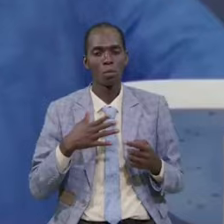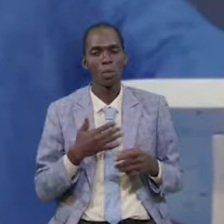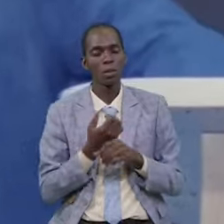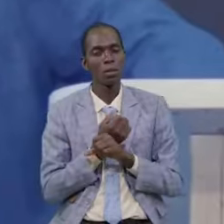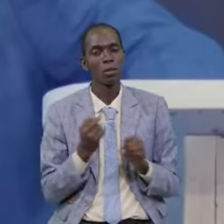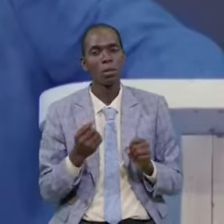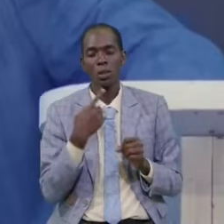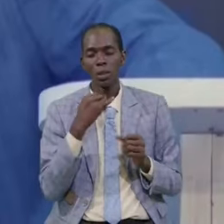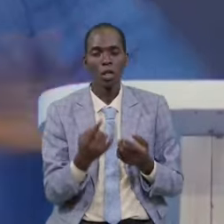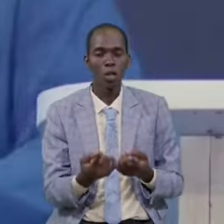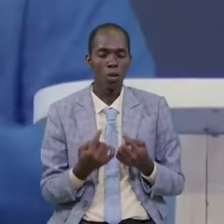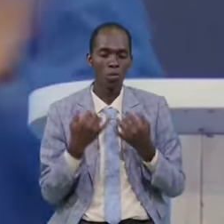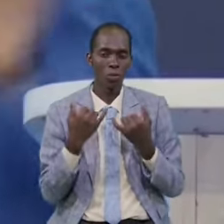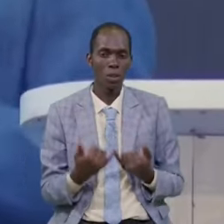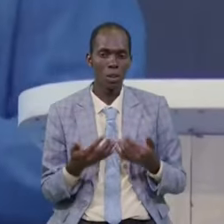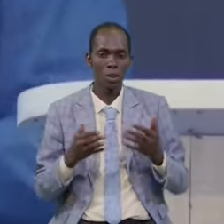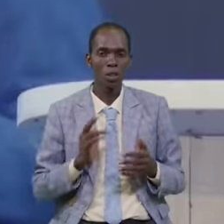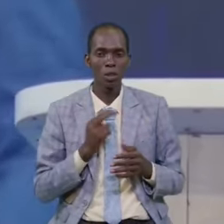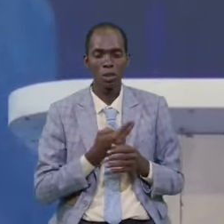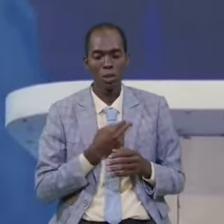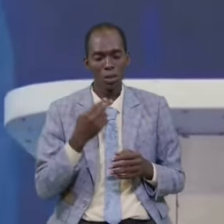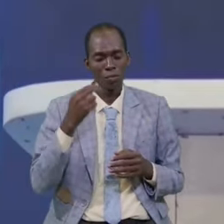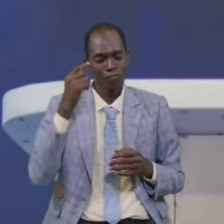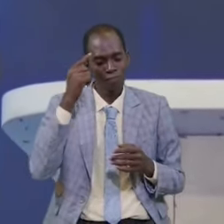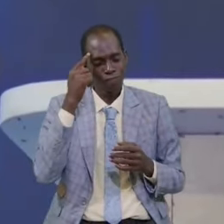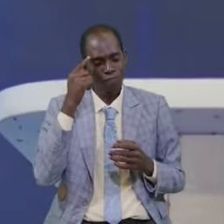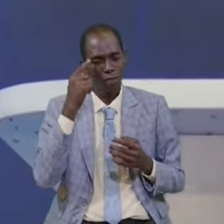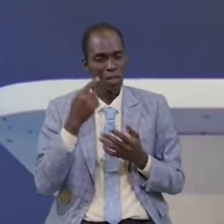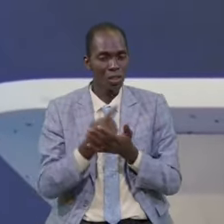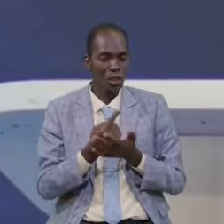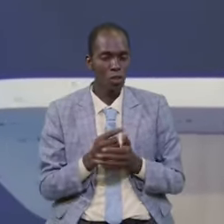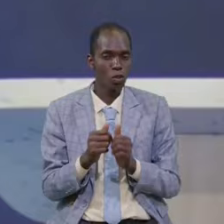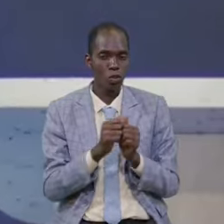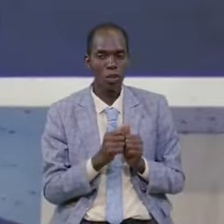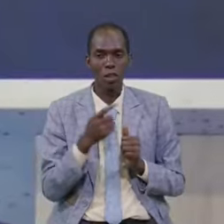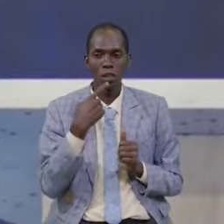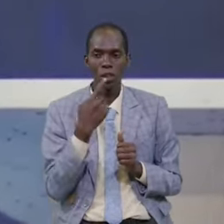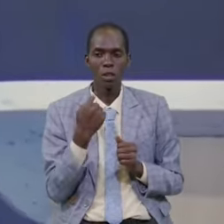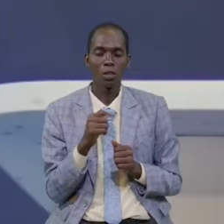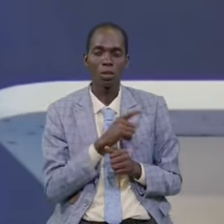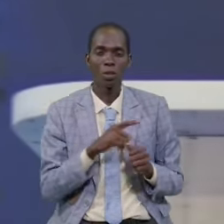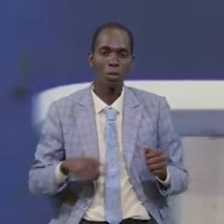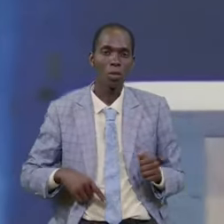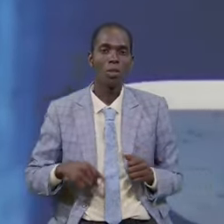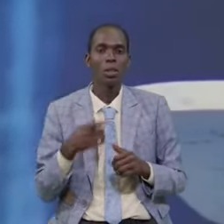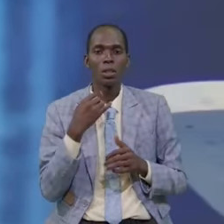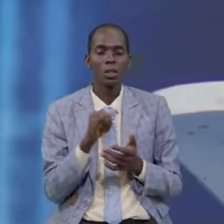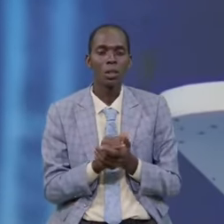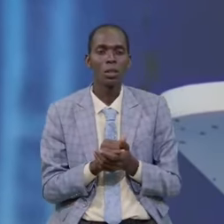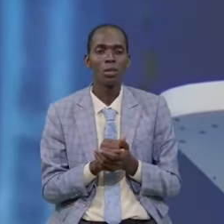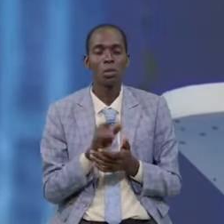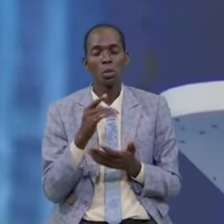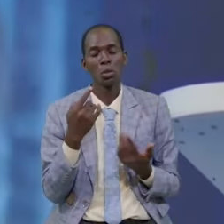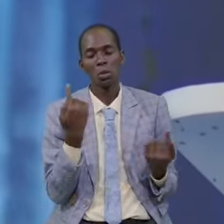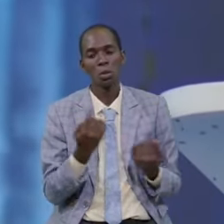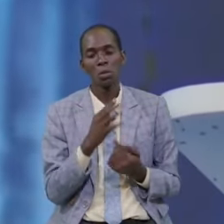maintenant, venez, plaidons, dit l'Éternel, si vos péchés sont comme le cramoisi, ils deviendront blancs comme la neige, s'ils sont